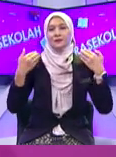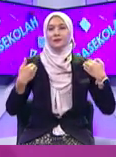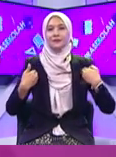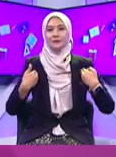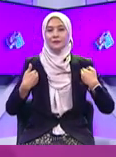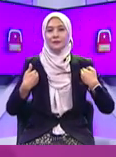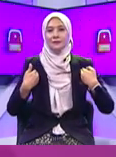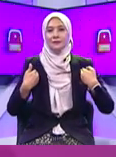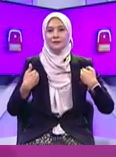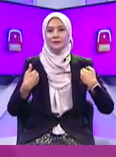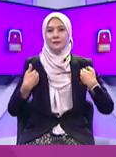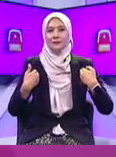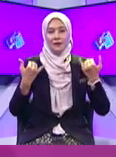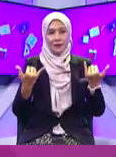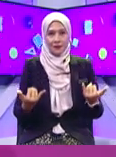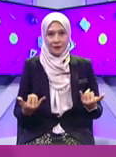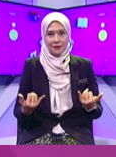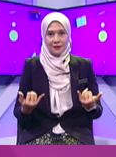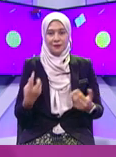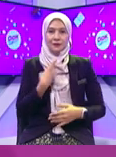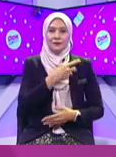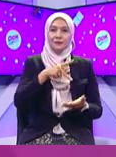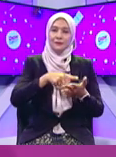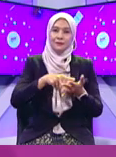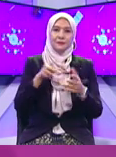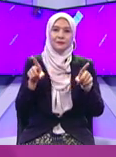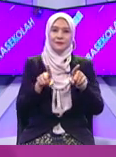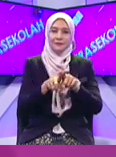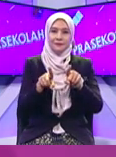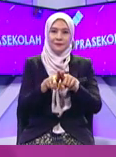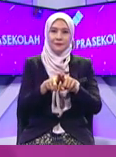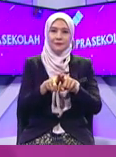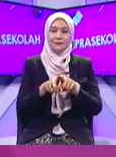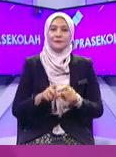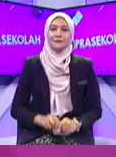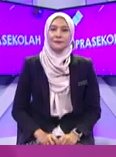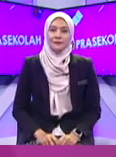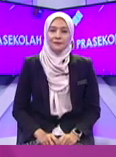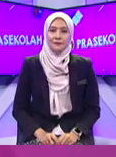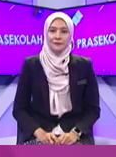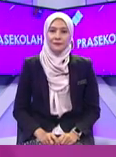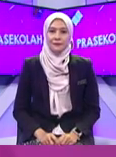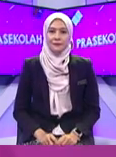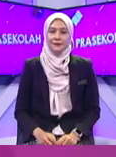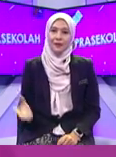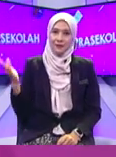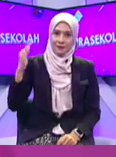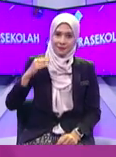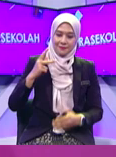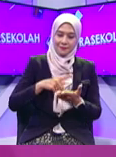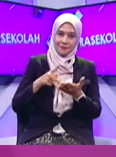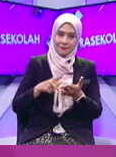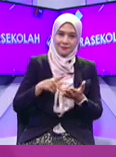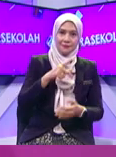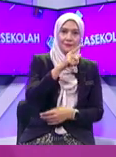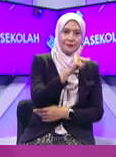coba Lukman kira agak-agaknya berapa kabaki deh Ajeng kita sama-sama satu